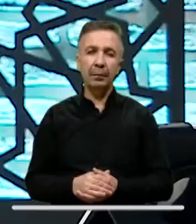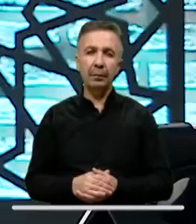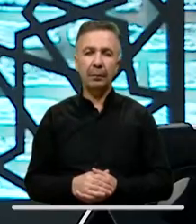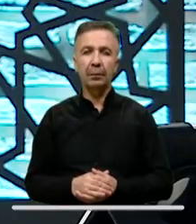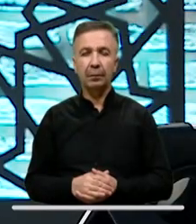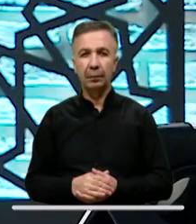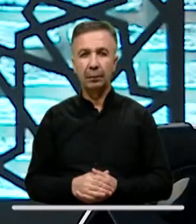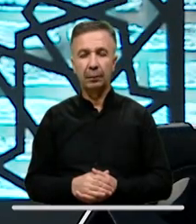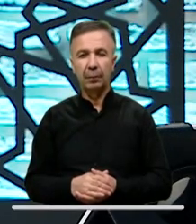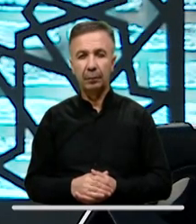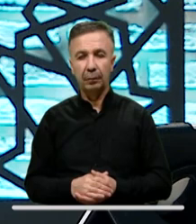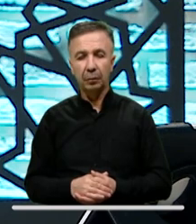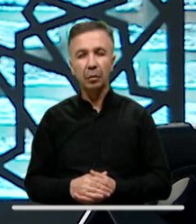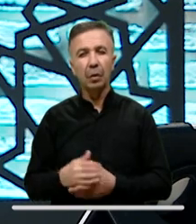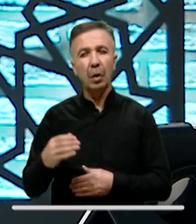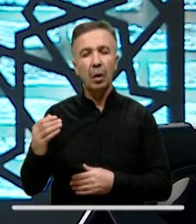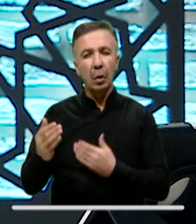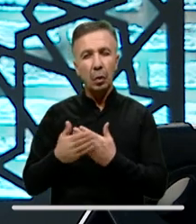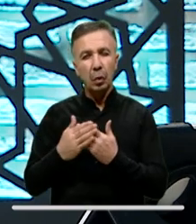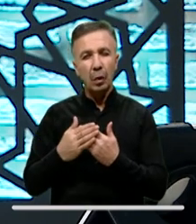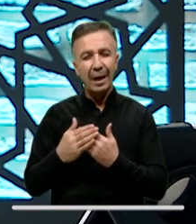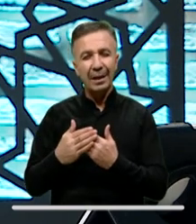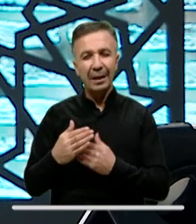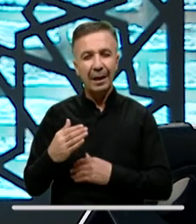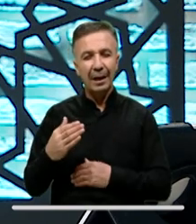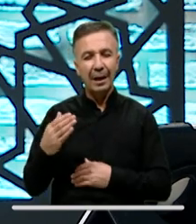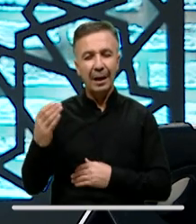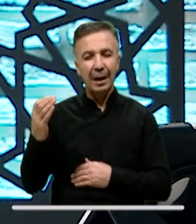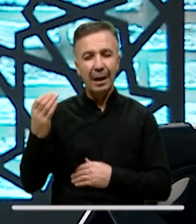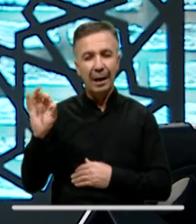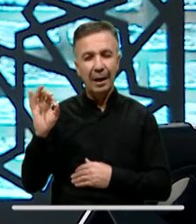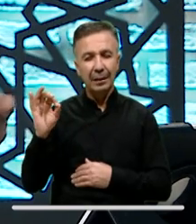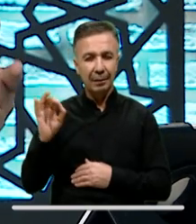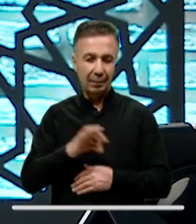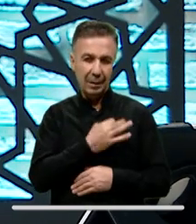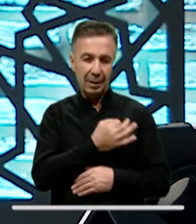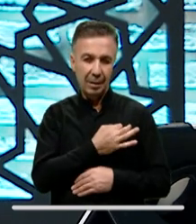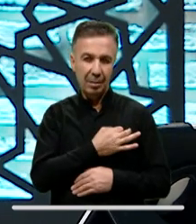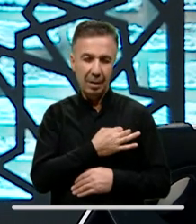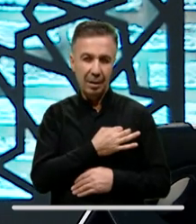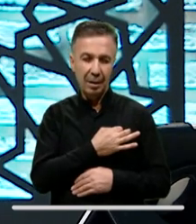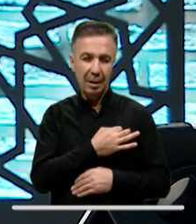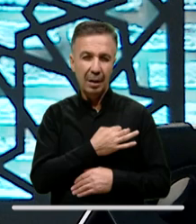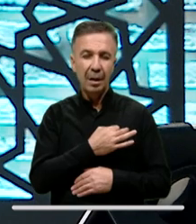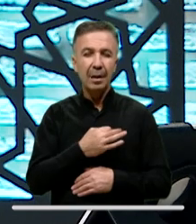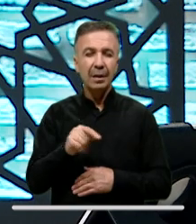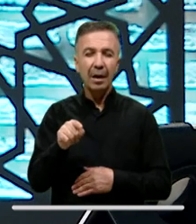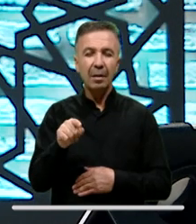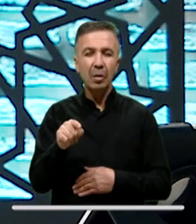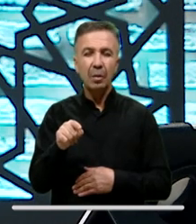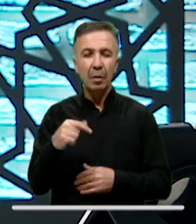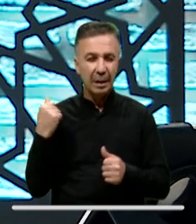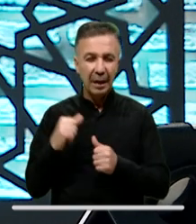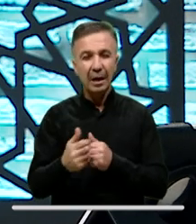soru, altın hani böyle düğünlerde, sünnetlerde, evet, ev görmelerinde takılır ya. Taraflar bunu eğer geri isteme maksatlı veriyorsa